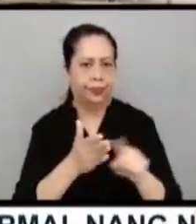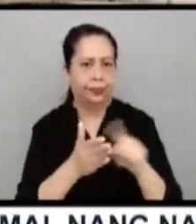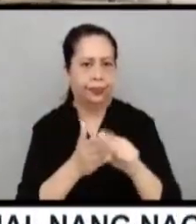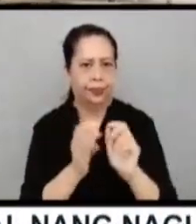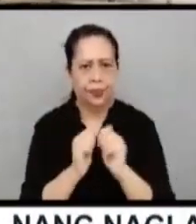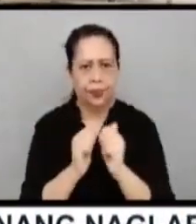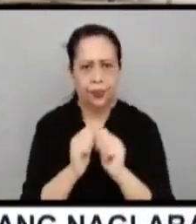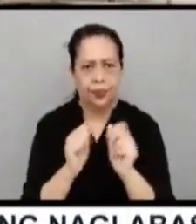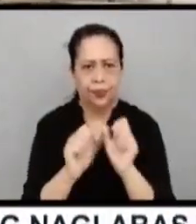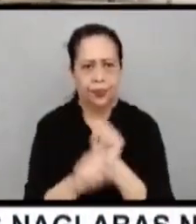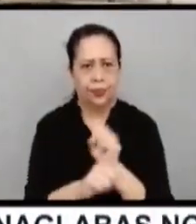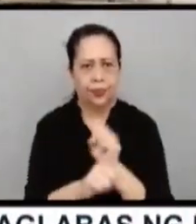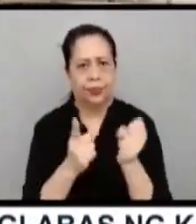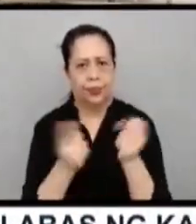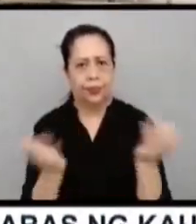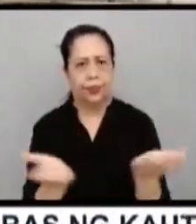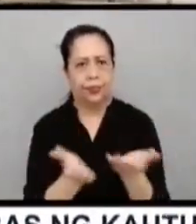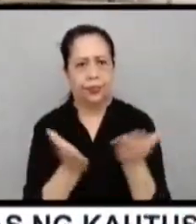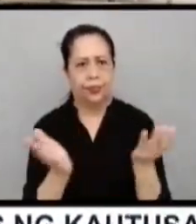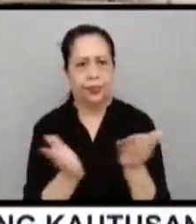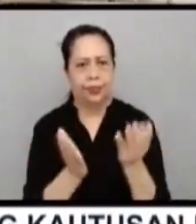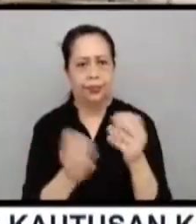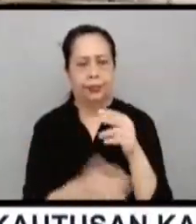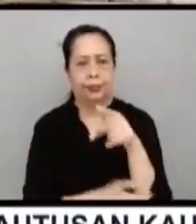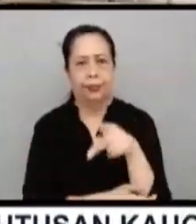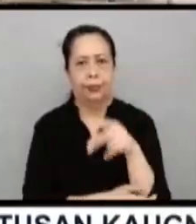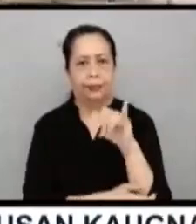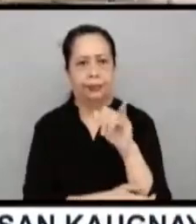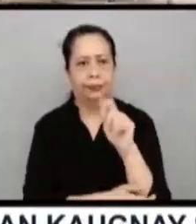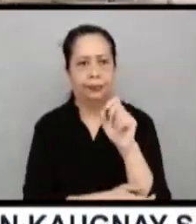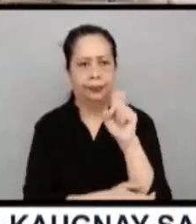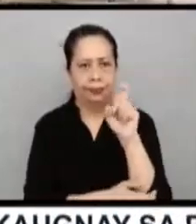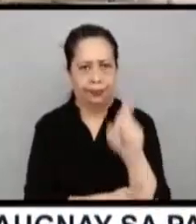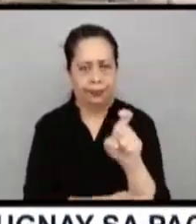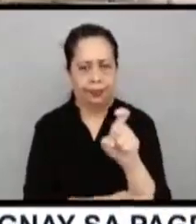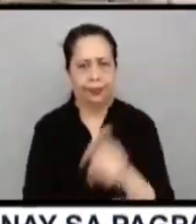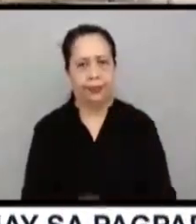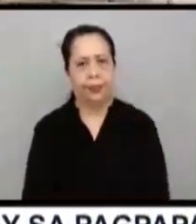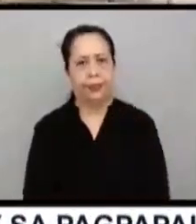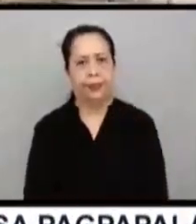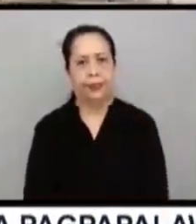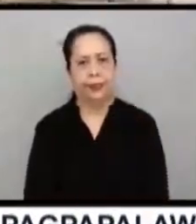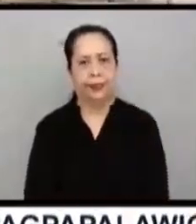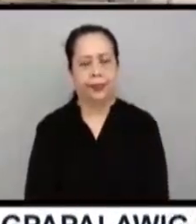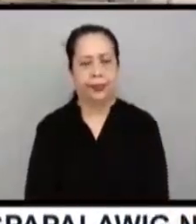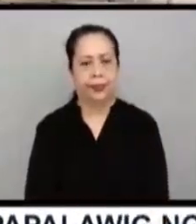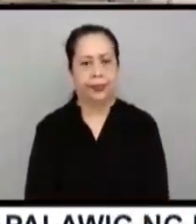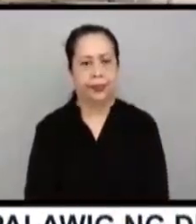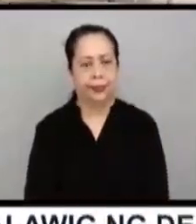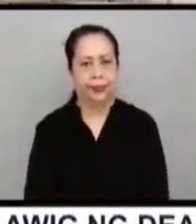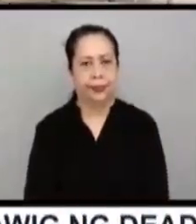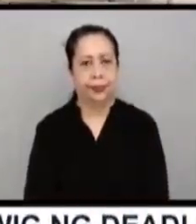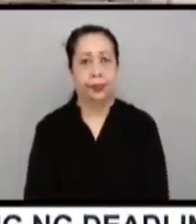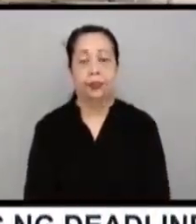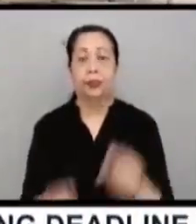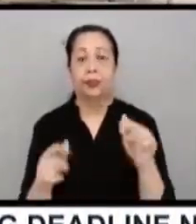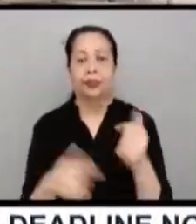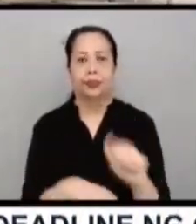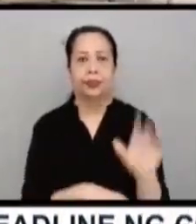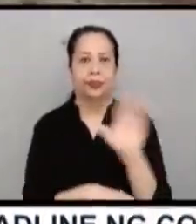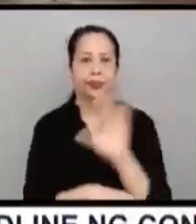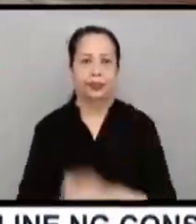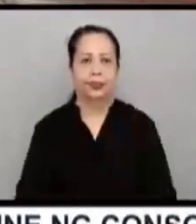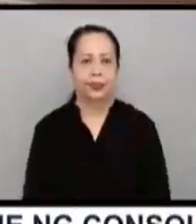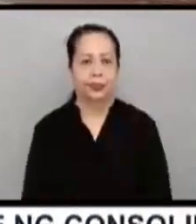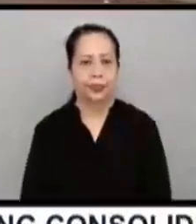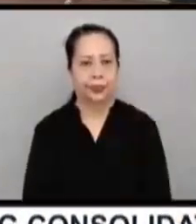ang sitwasyon dito sa Parañaque Integrated Terminal Exchange o PITX ngayong umaga.